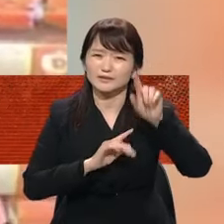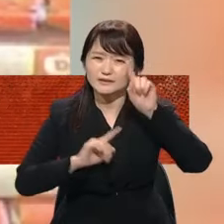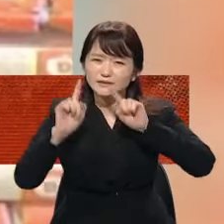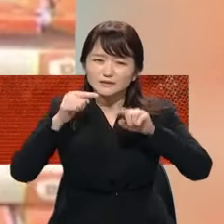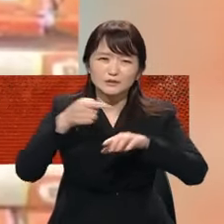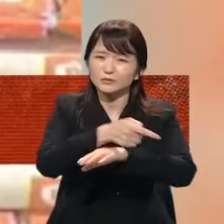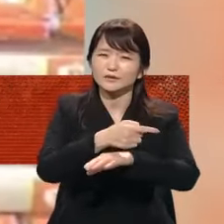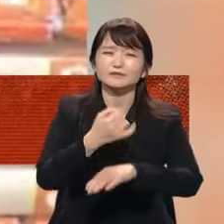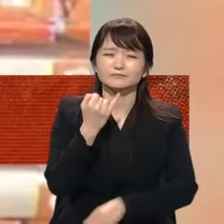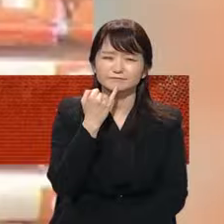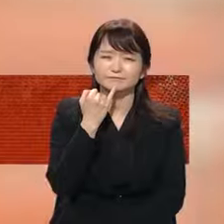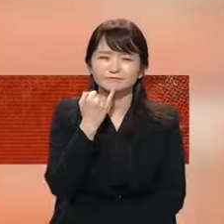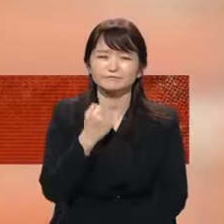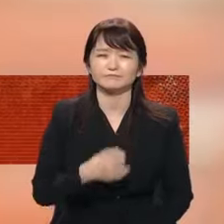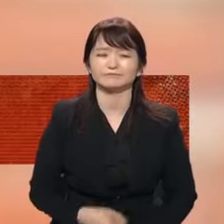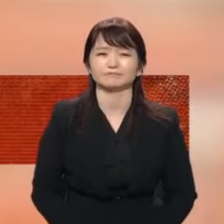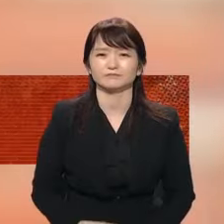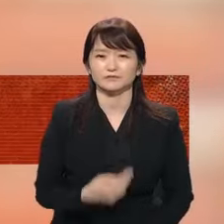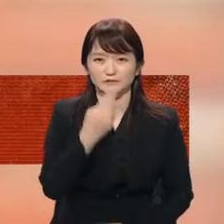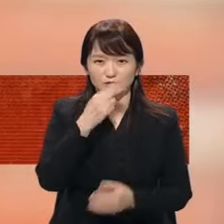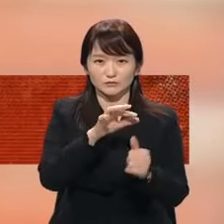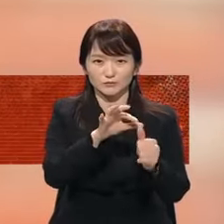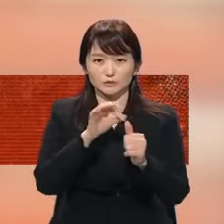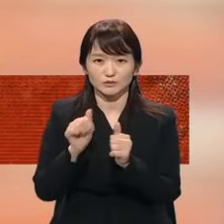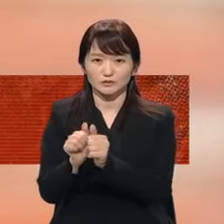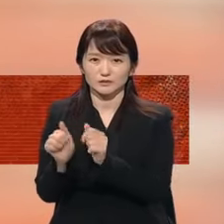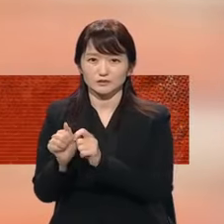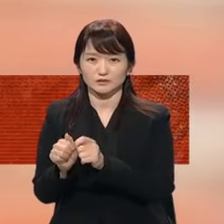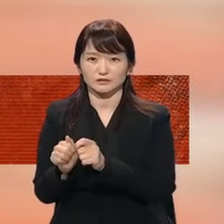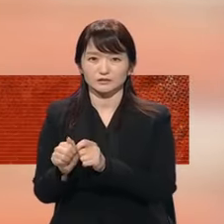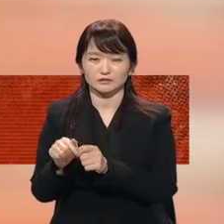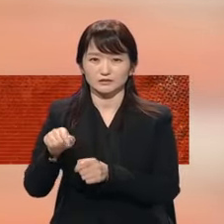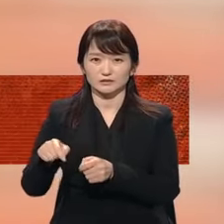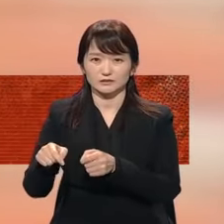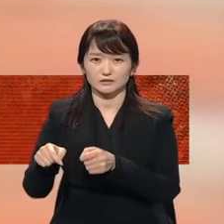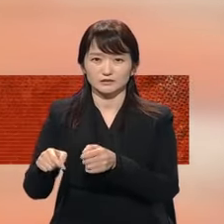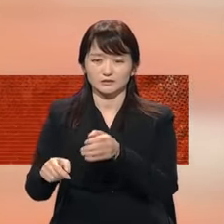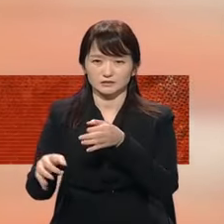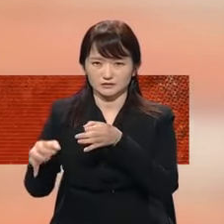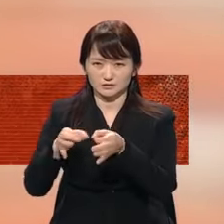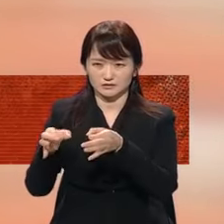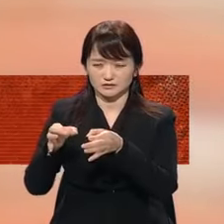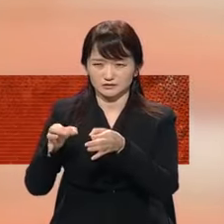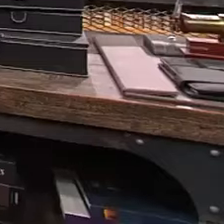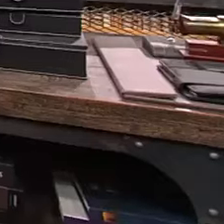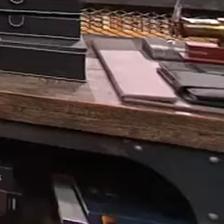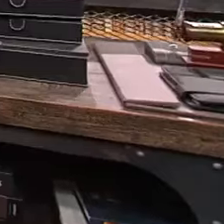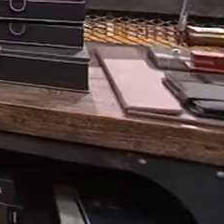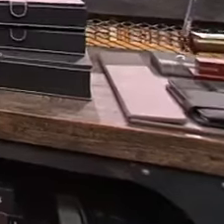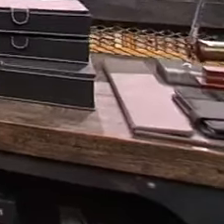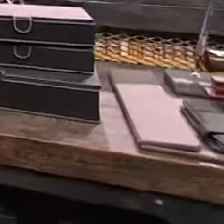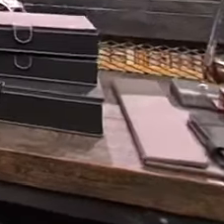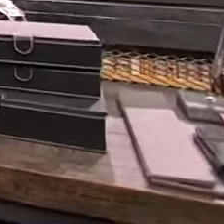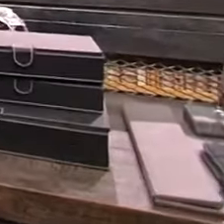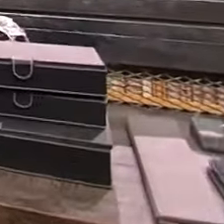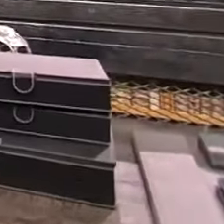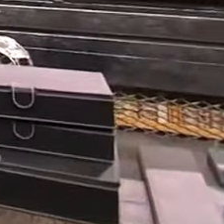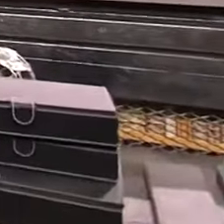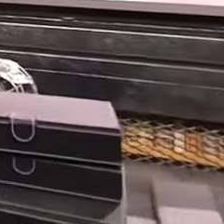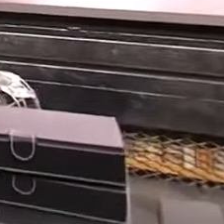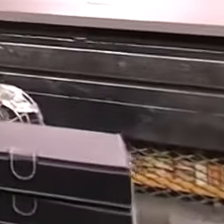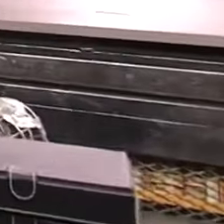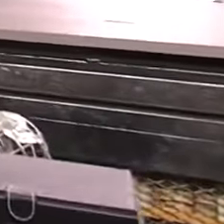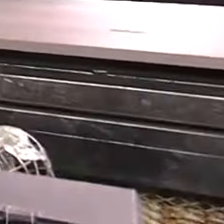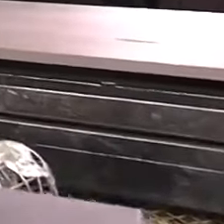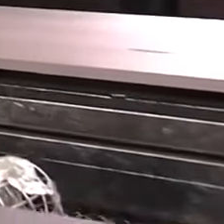외에는 무사했습니다. 한 생명을 구한 남성들, 이 시장의 영웅이 됐다고 합니다. 야, 다행입니다. 이 사건의 진실을